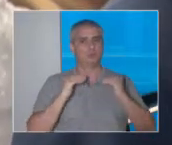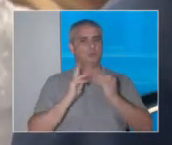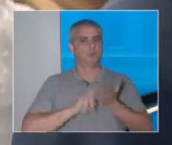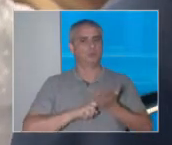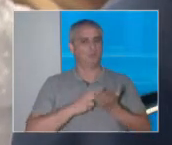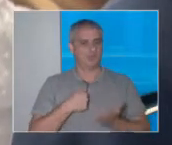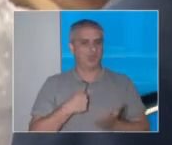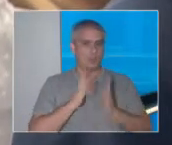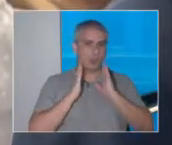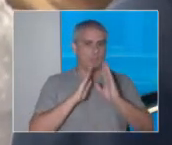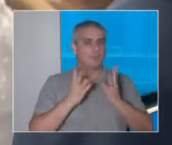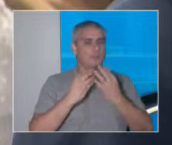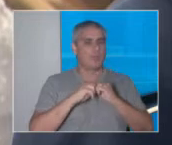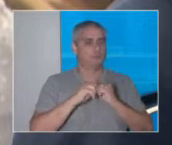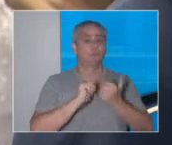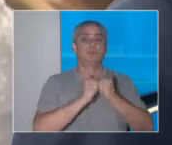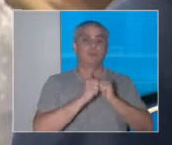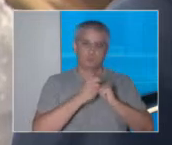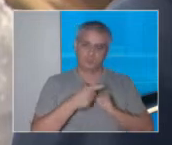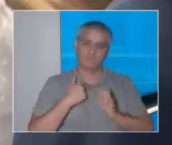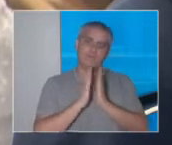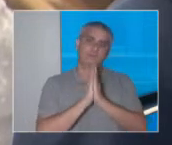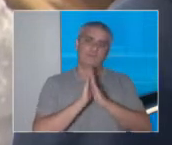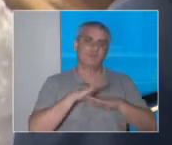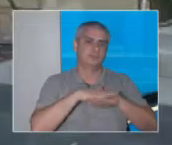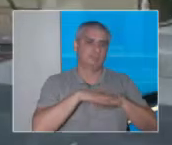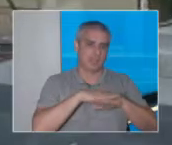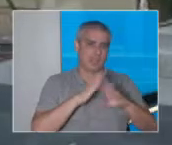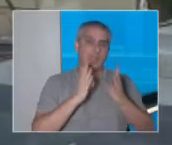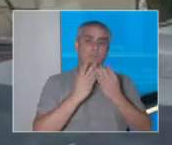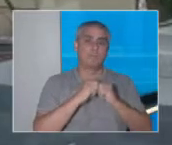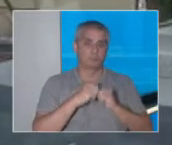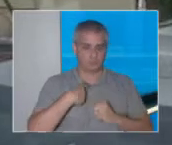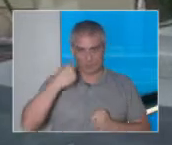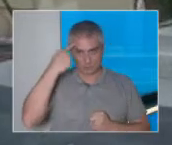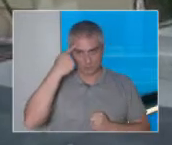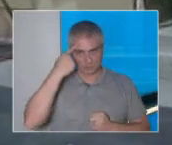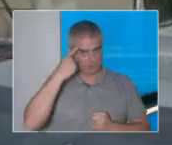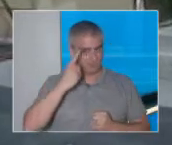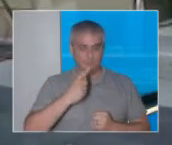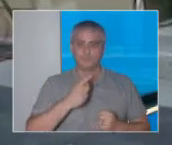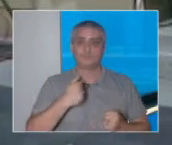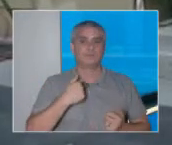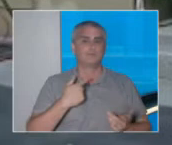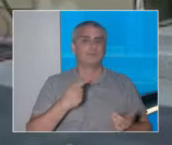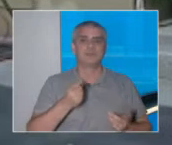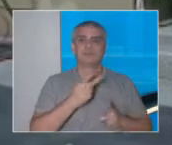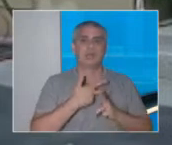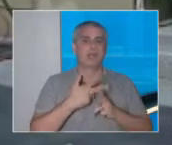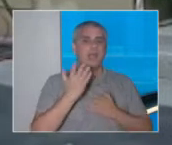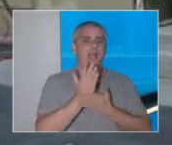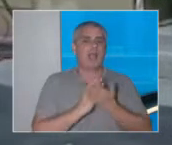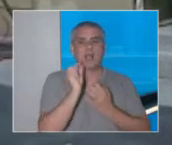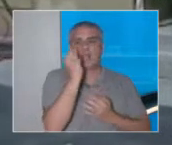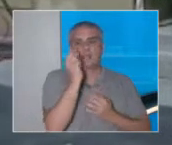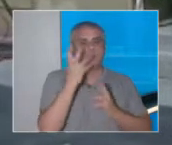לאמון הזה שקיבלנו מהמשפחות ומהספורטאים. הוא מבקש סליחה ומחילה מהמשפחות ואומר, אני יודע שזה לא יוכל לפצות, אני יודע שזה רק חלק